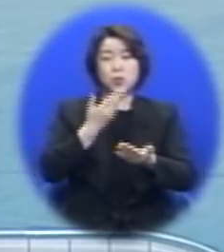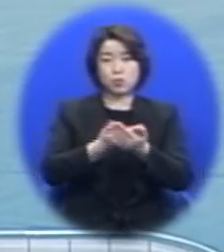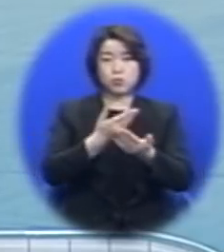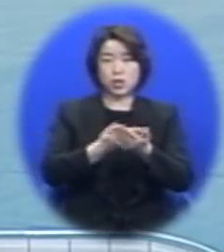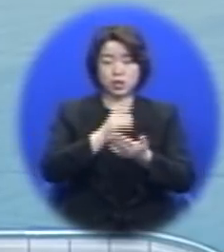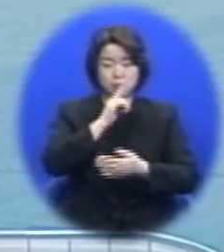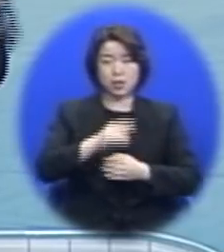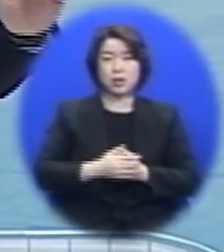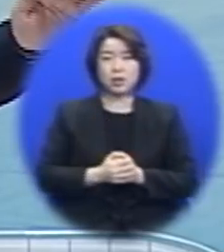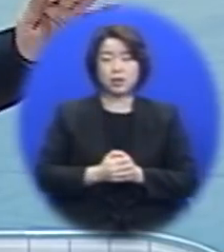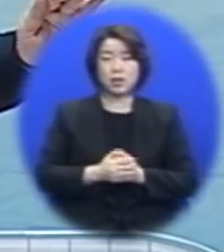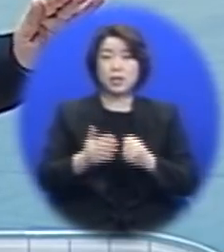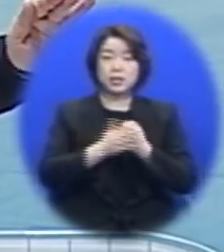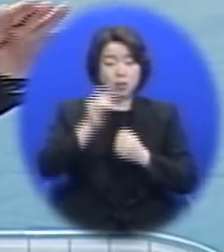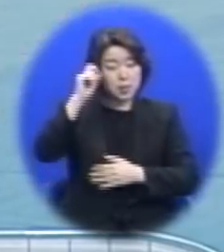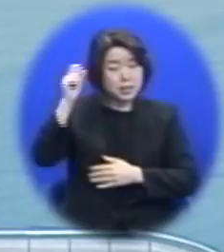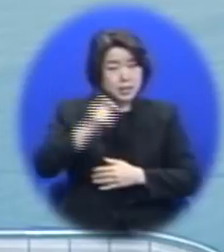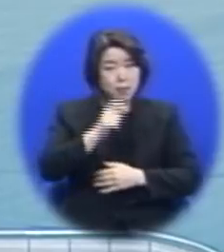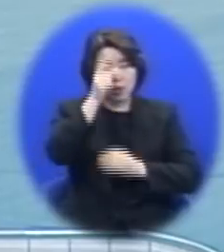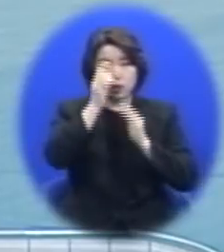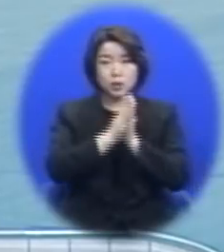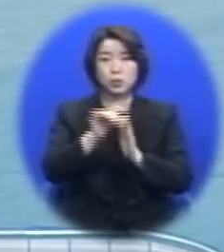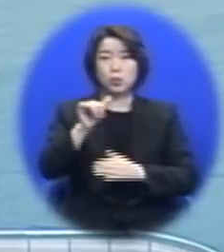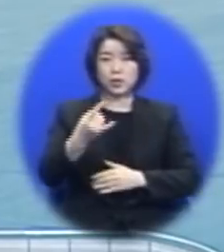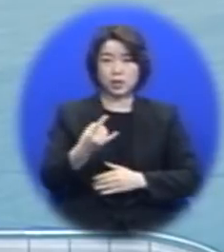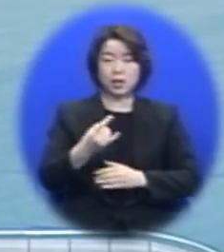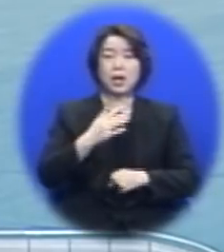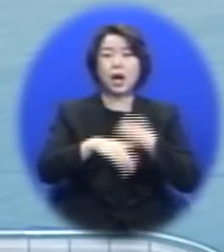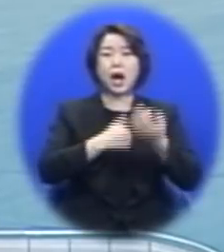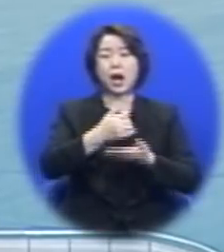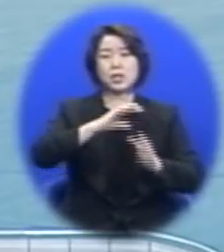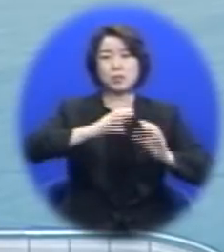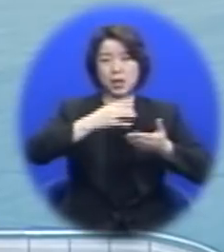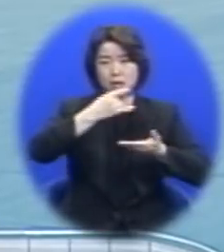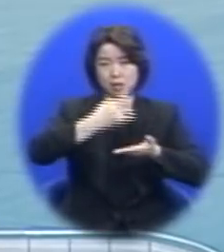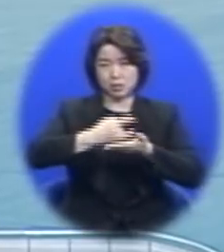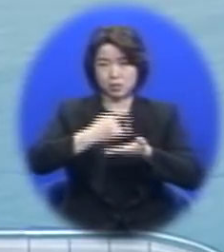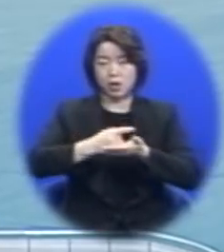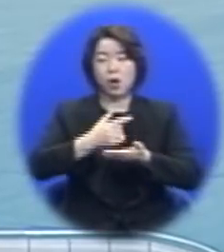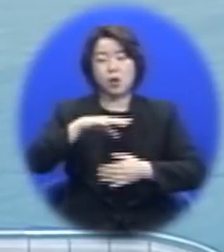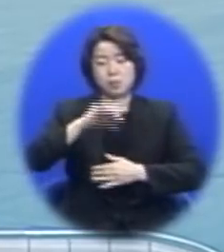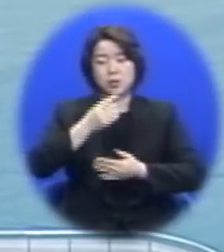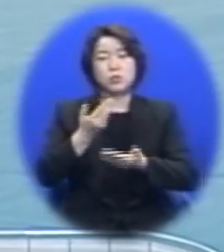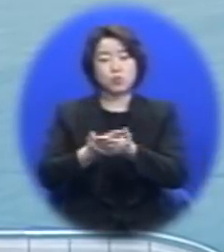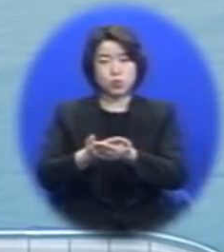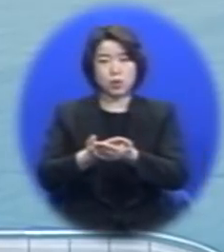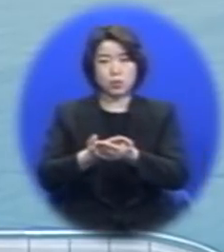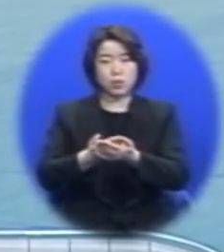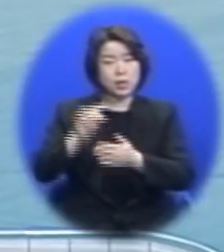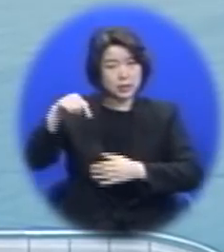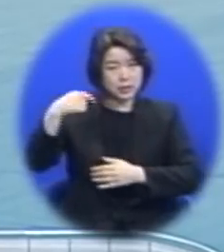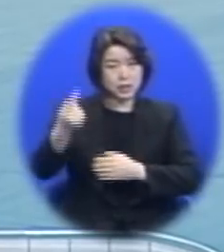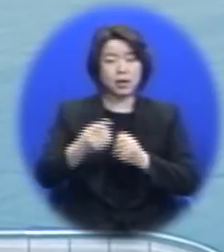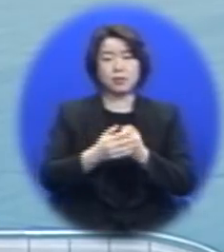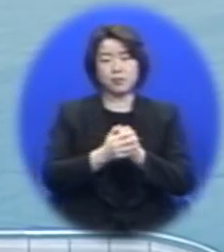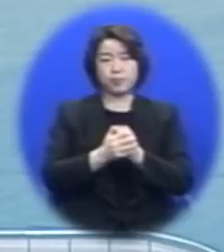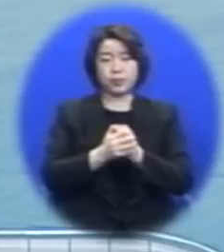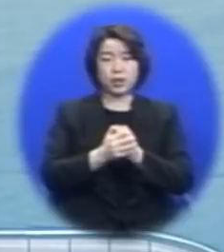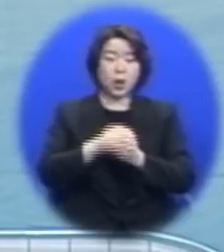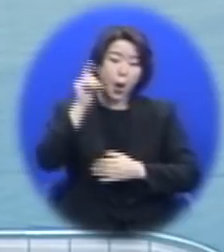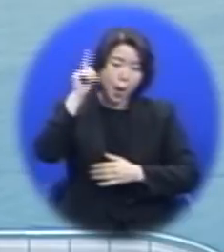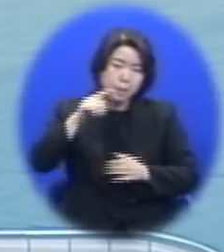때 먼저 하나님의 나라와 의를 위한 합심기도를 항상 먼저 하고 그리고 매일 밤 10시에